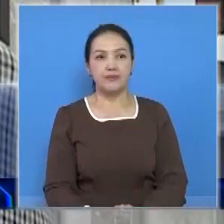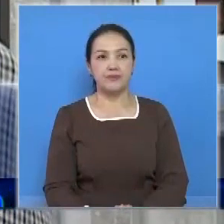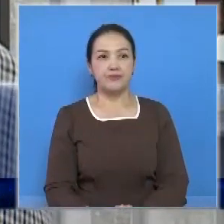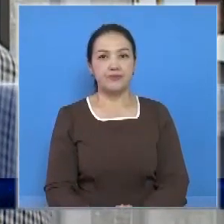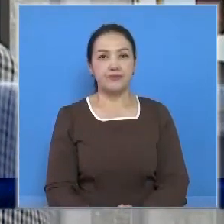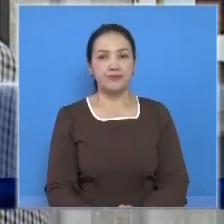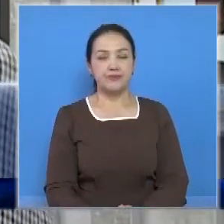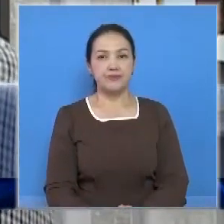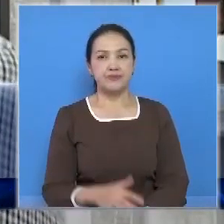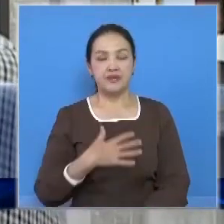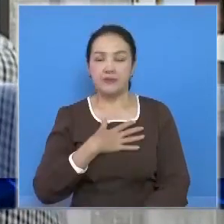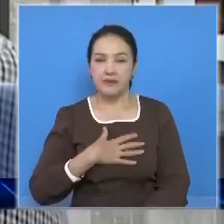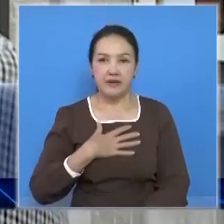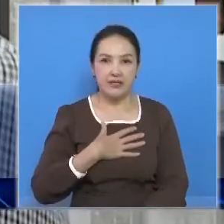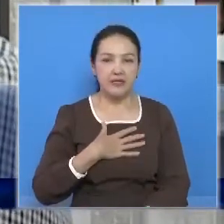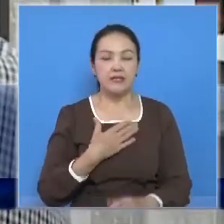тұрмын.